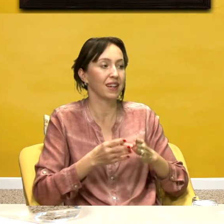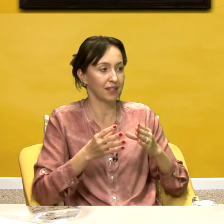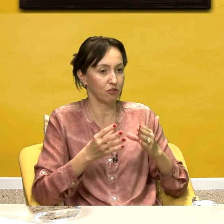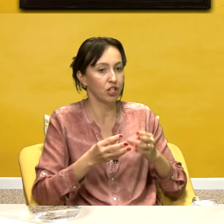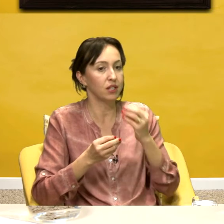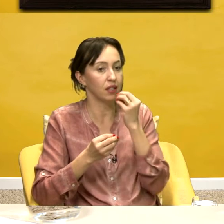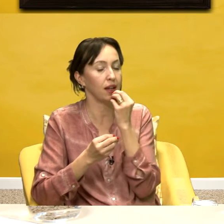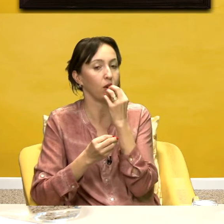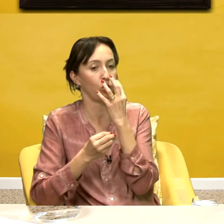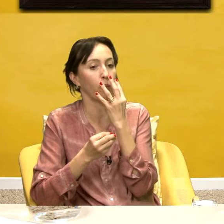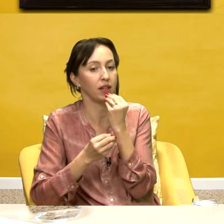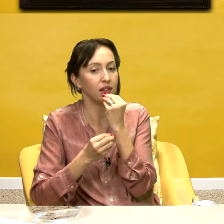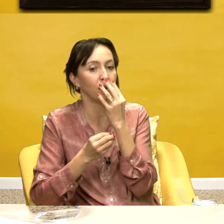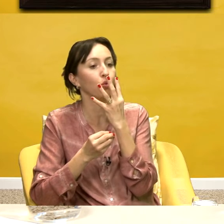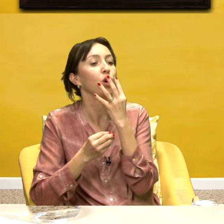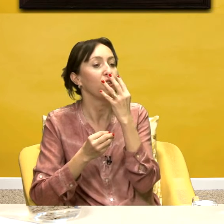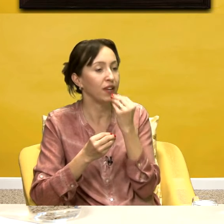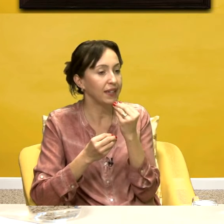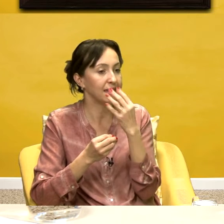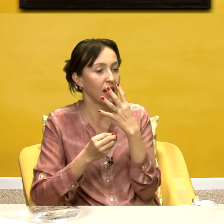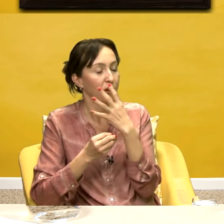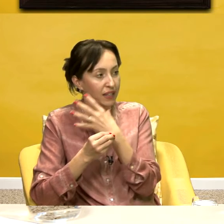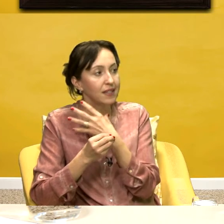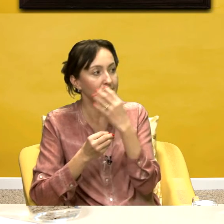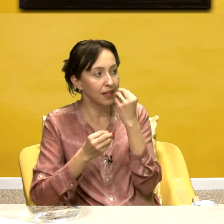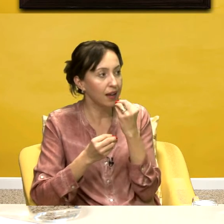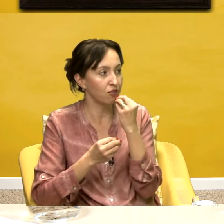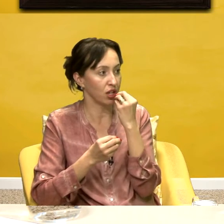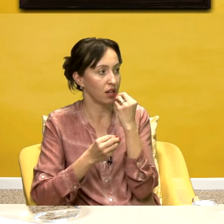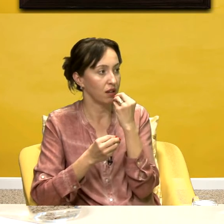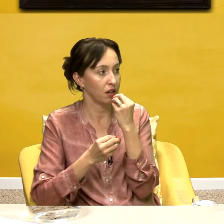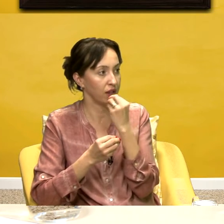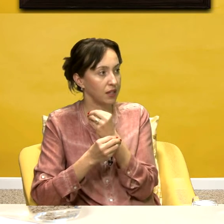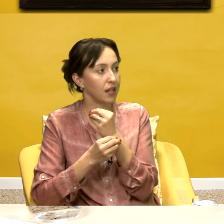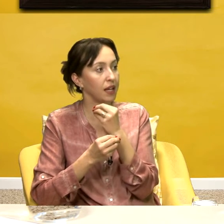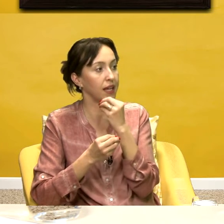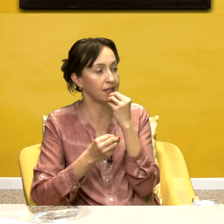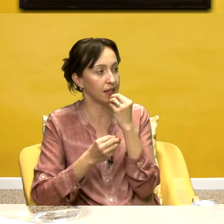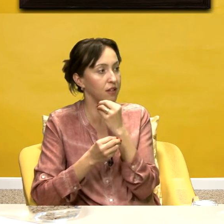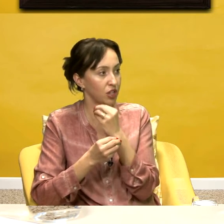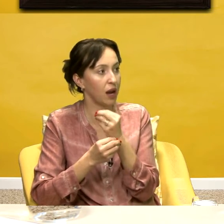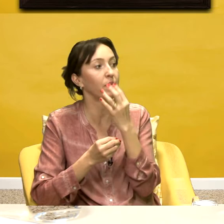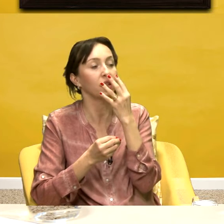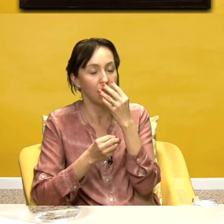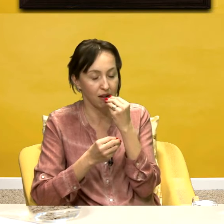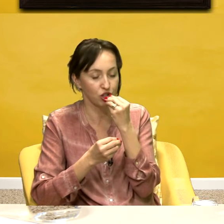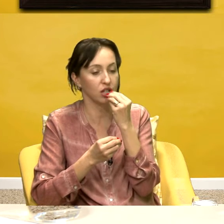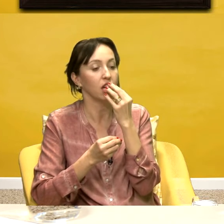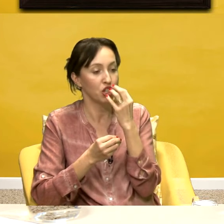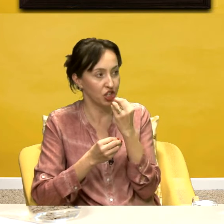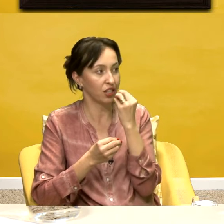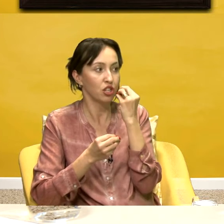face exerciții de logopedie cu fetița. Fetița înțelege. Fetița este citește. Deșteaptă, da,